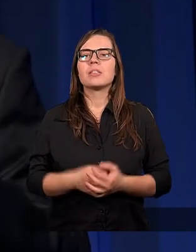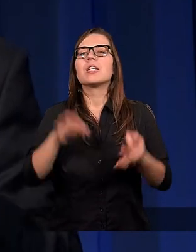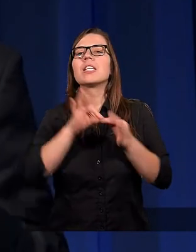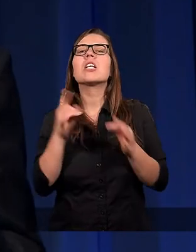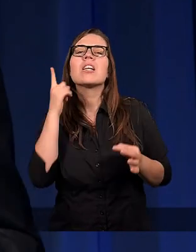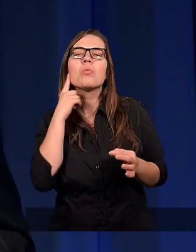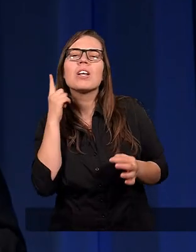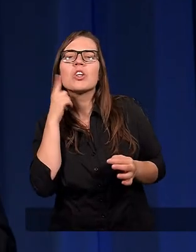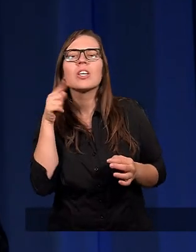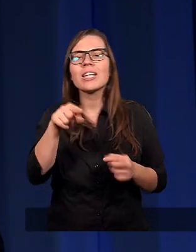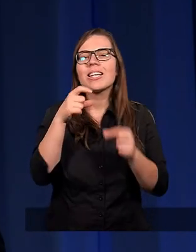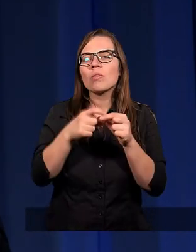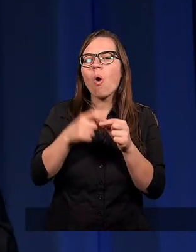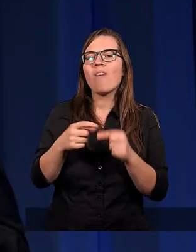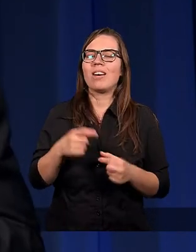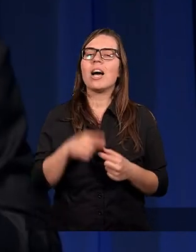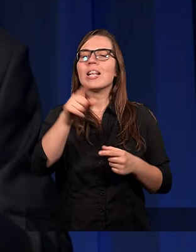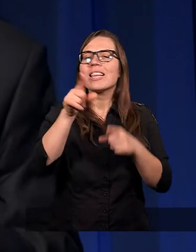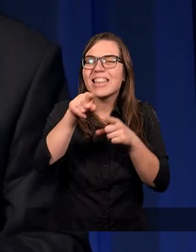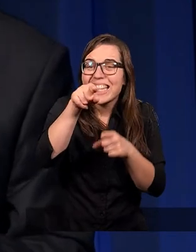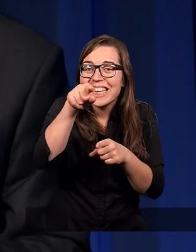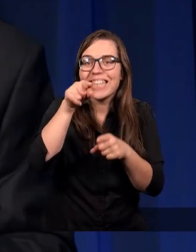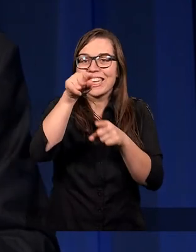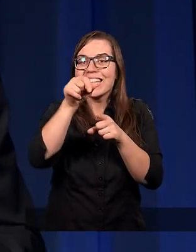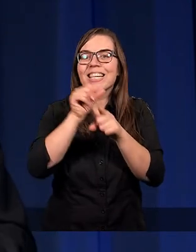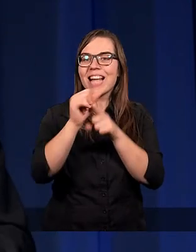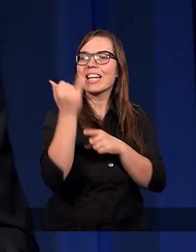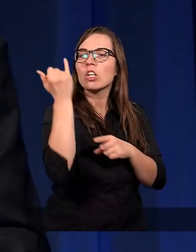Gdy słyszycie tego typu słowa, jesteś dzieckiem Bożym.